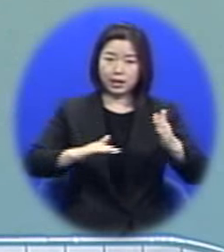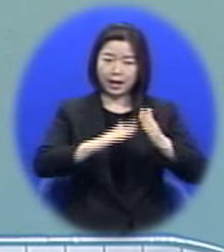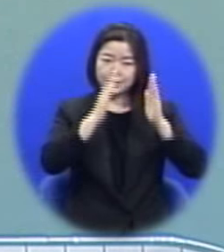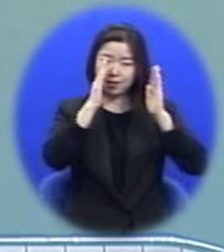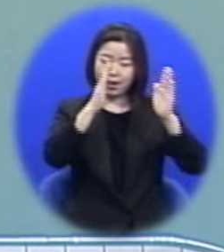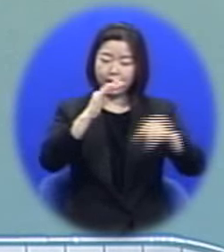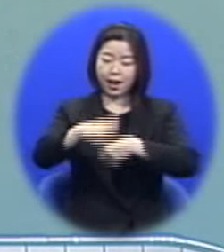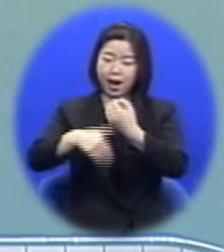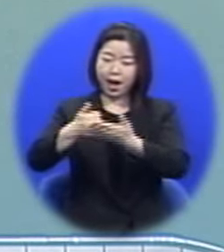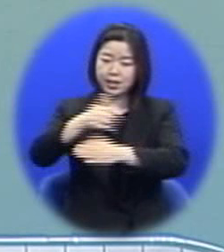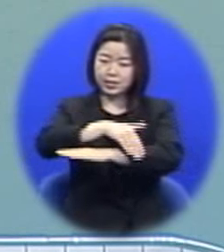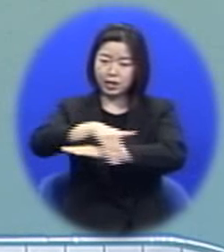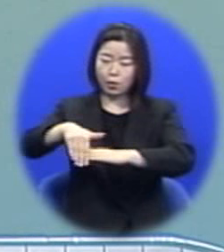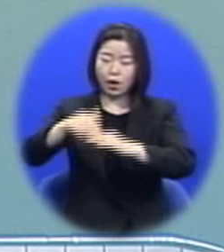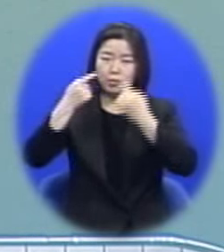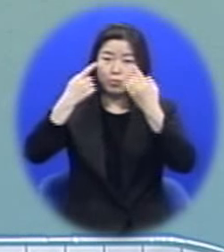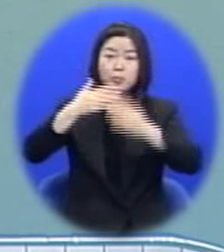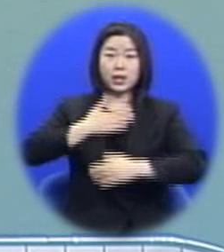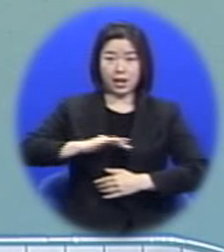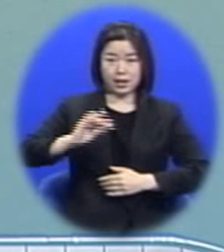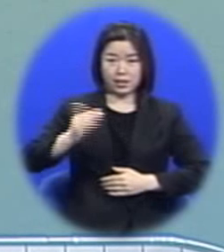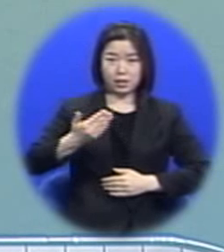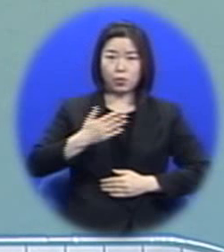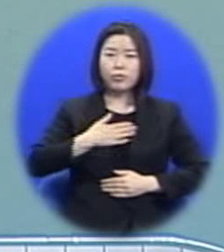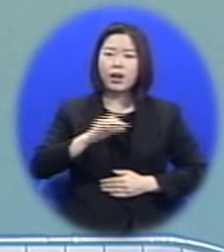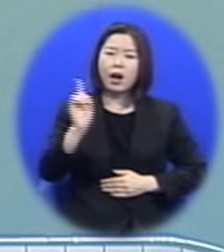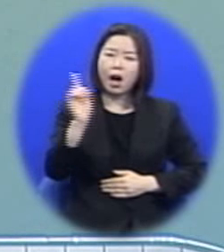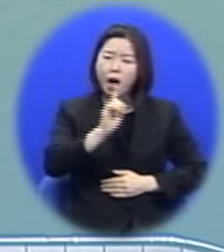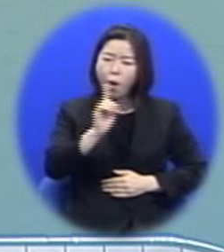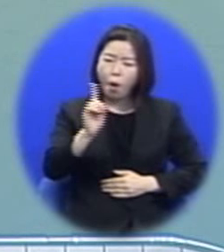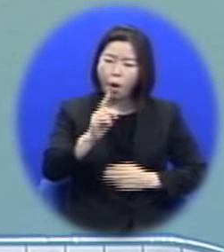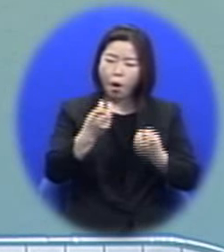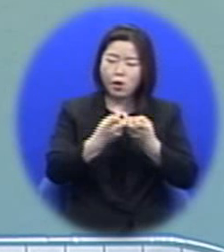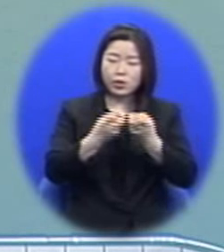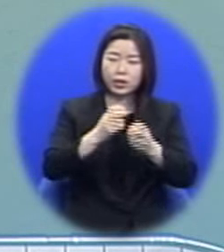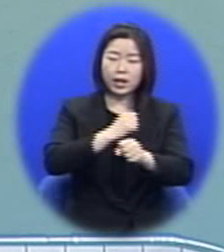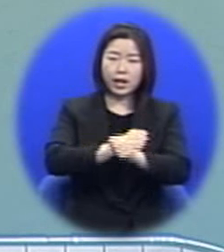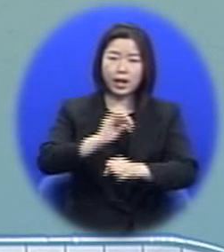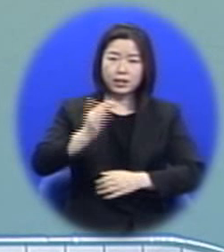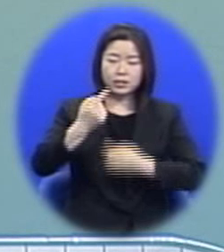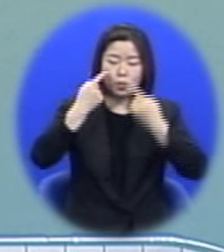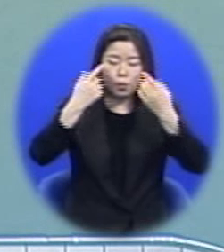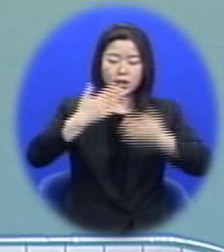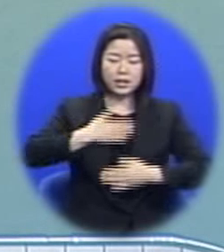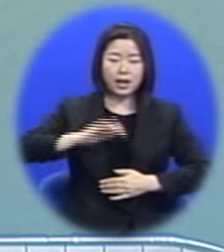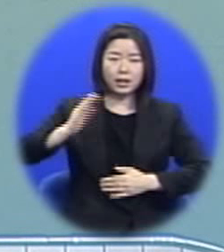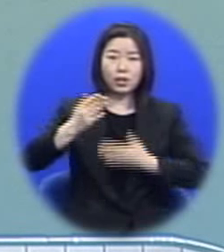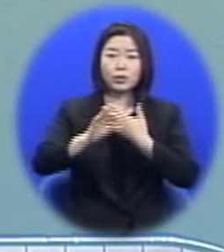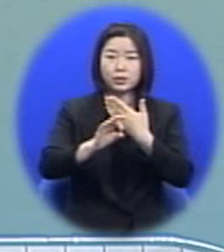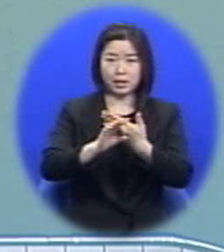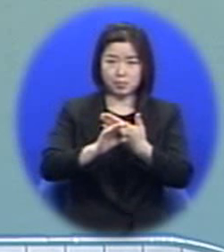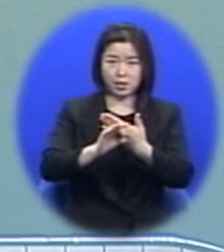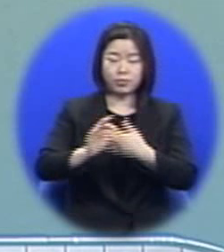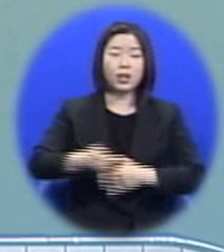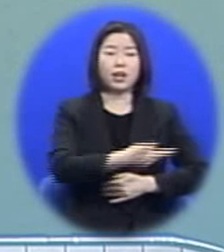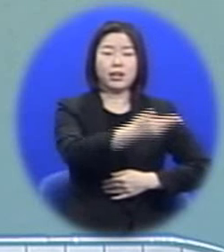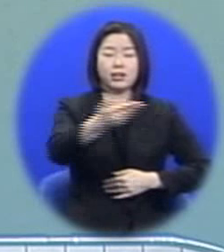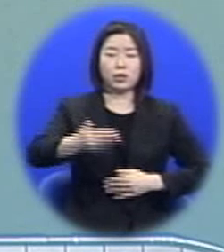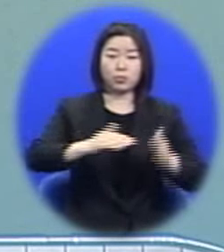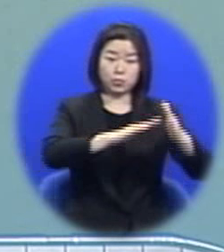계획을 분명히 알게 되고 내가 도대체 어떻게 해야 되는지를 정확히 알게 되었다면 여러분의 가정